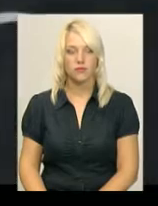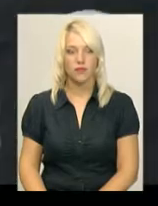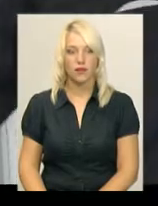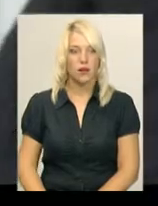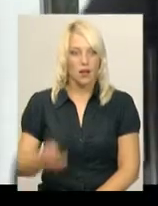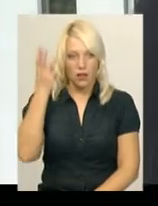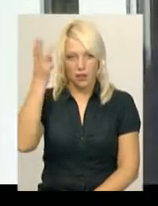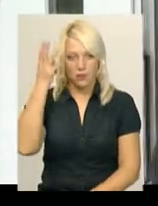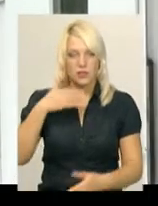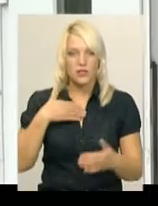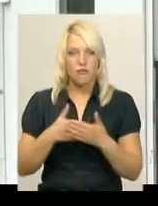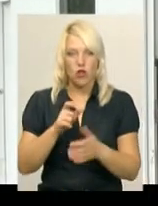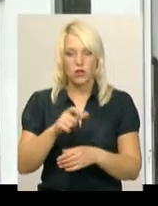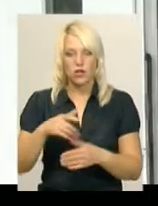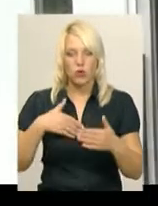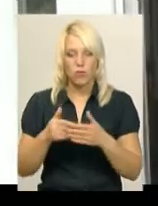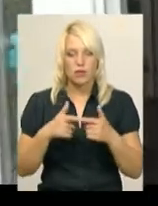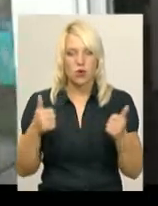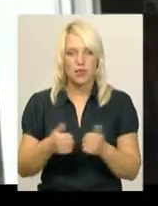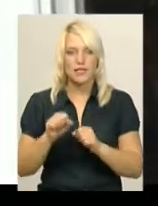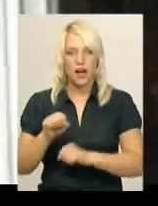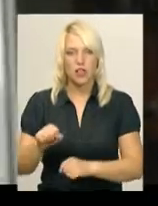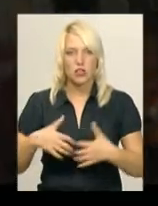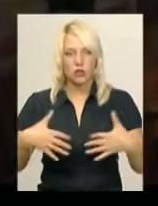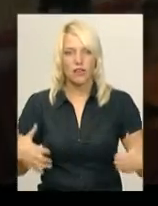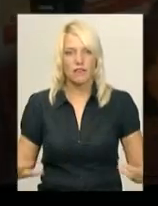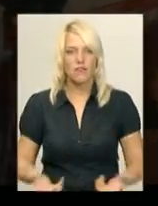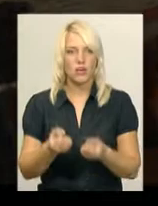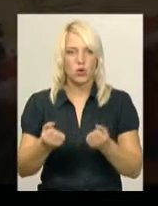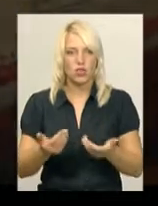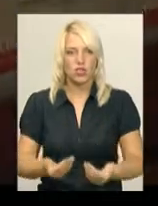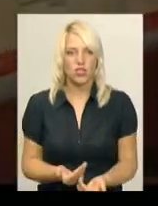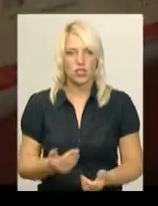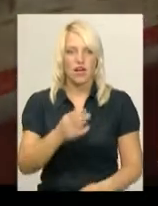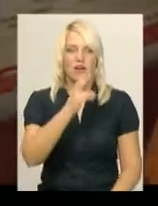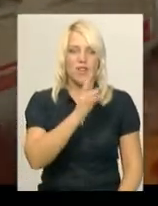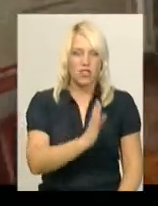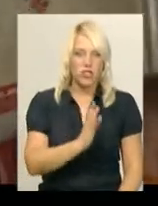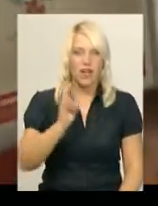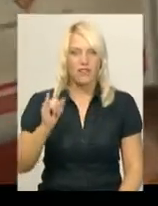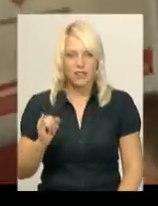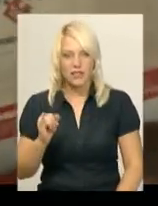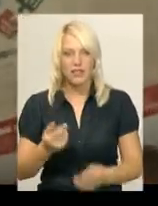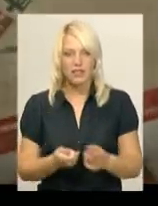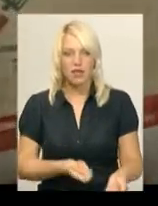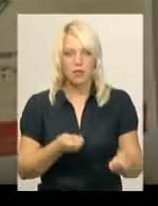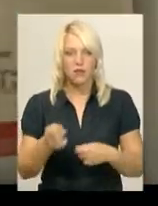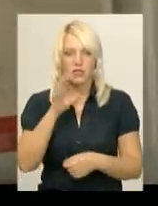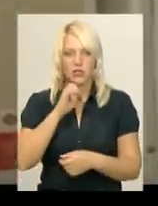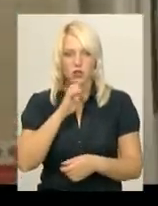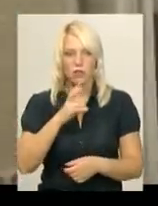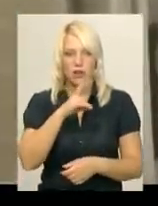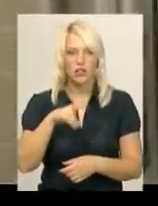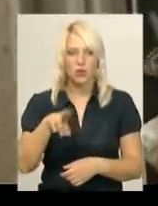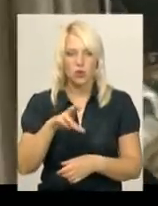Хмельницькі волонтери громадської організації захисту тварин «Врятуй життя» В'ячеслав та Інна Кроліковський привезли собаку до ветеринарної лікарні на